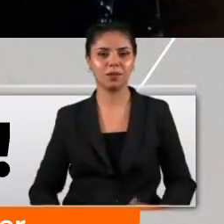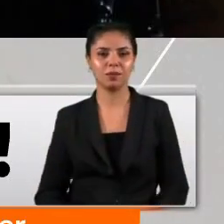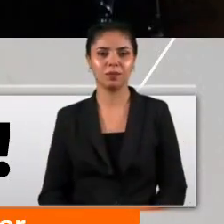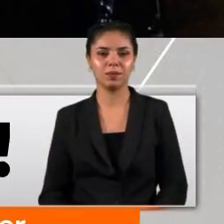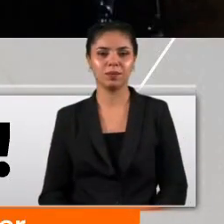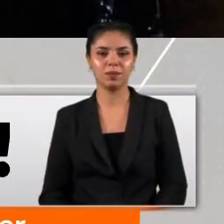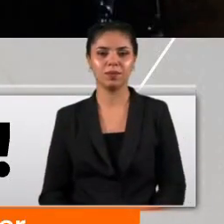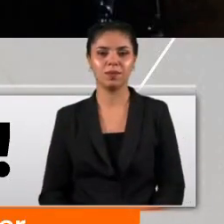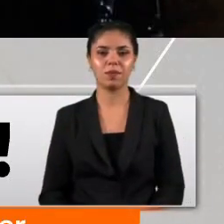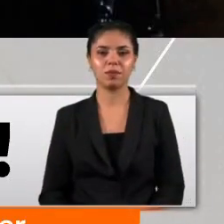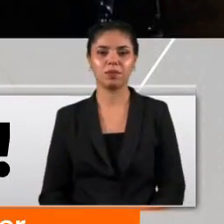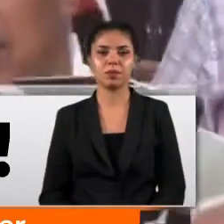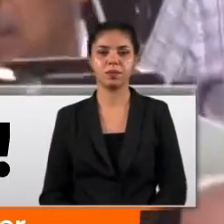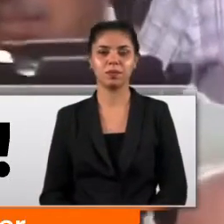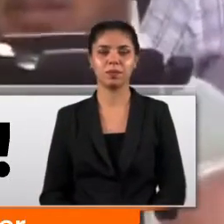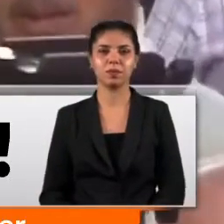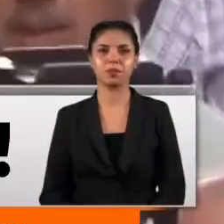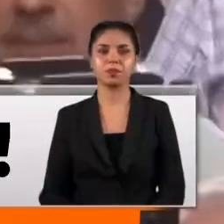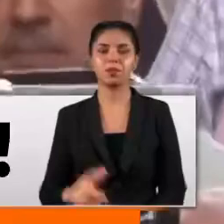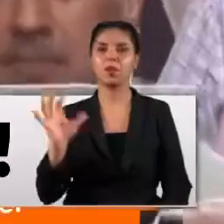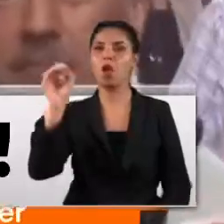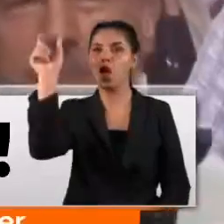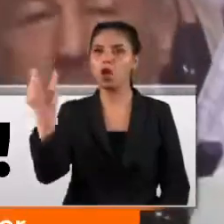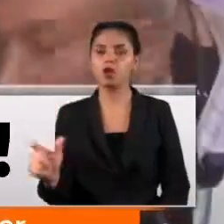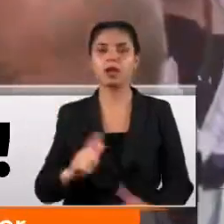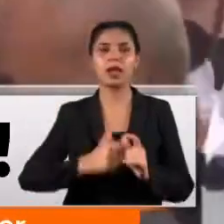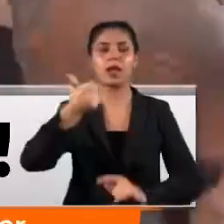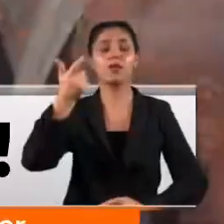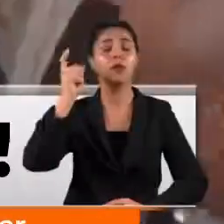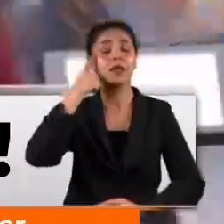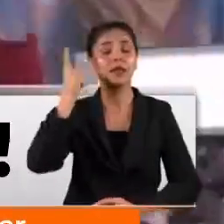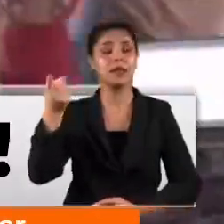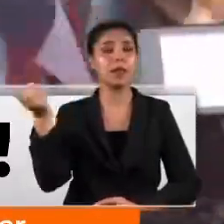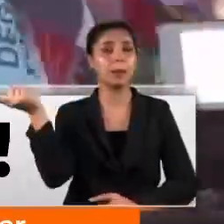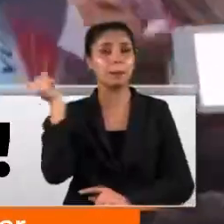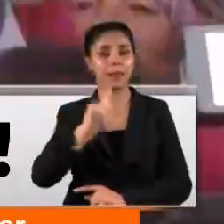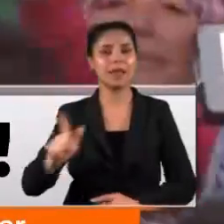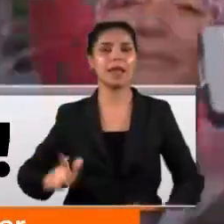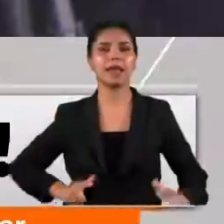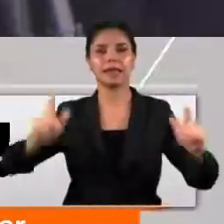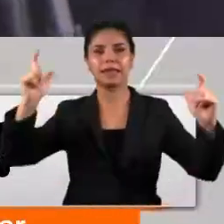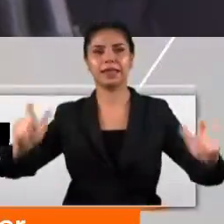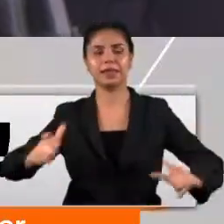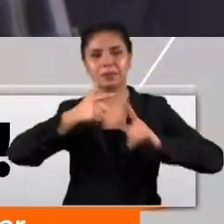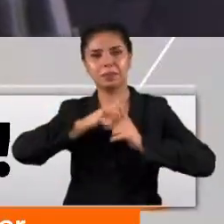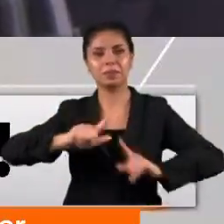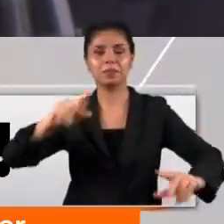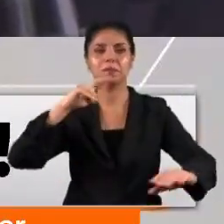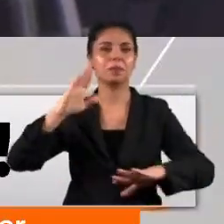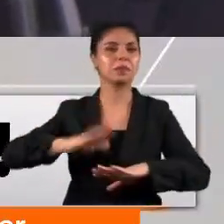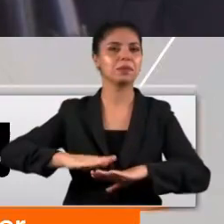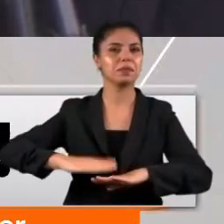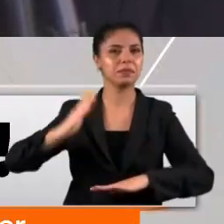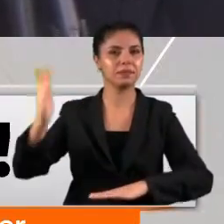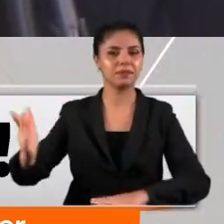ve Bunun üzerinde biraz sohbet etzel iddi İzmir'den çizdi tegem kurultaya